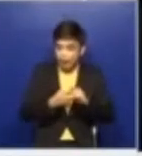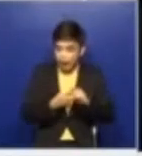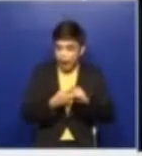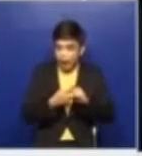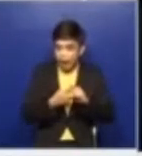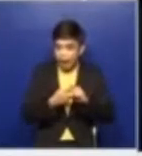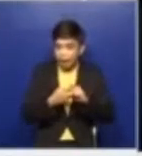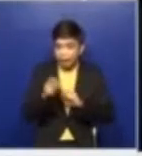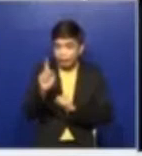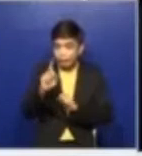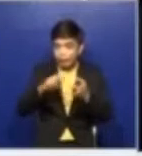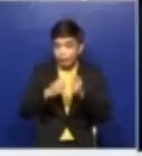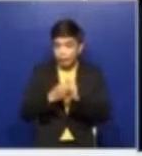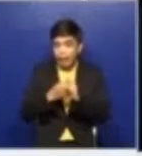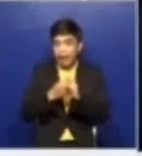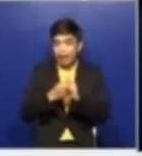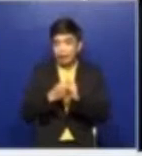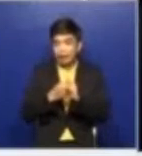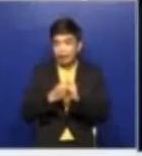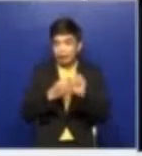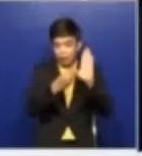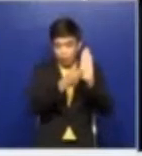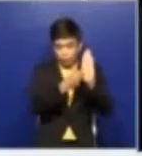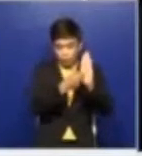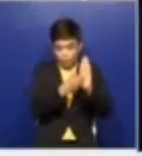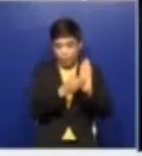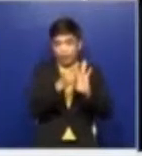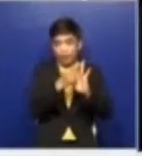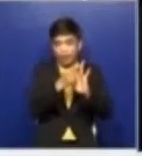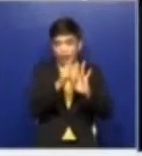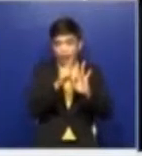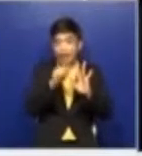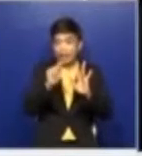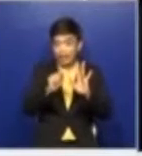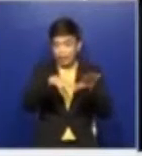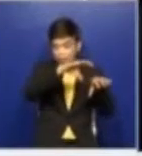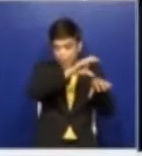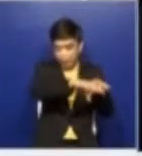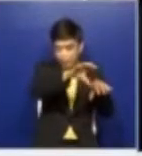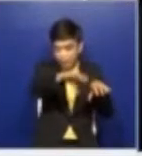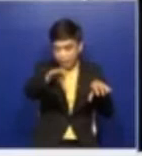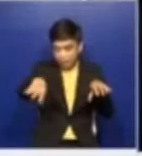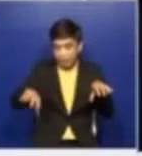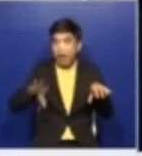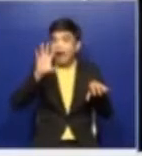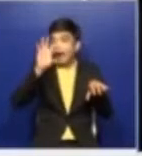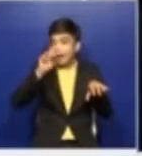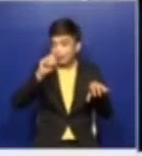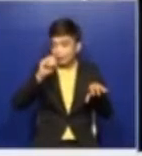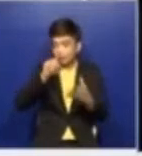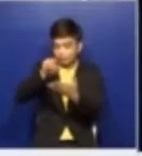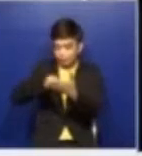พี่น้องประชาชนในกรุงเทพมหานครทั้ง50เขตปกครองที่ได้เลือกพวกเรามาเป็นผู้แทนราษฎ